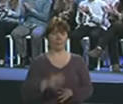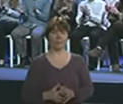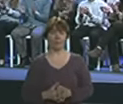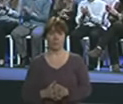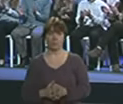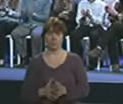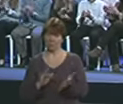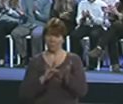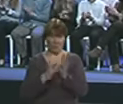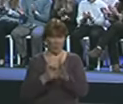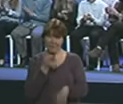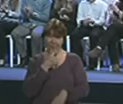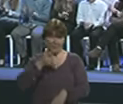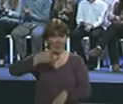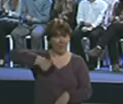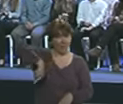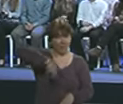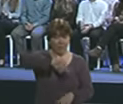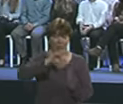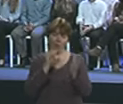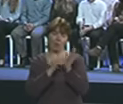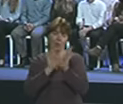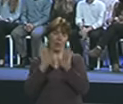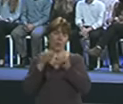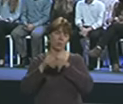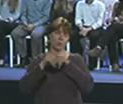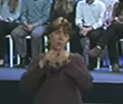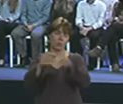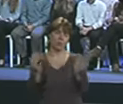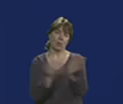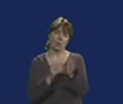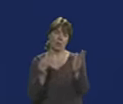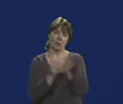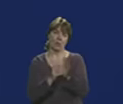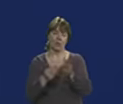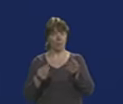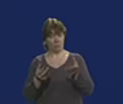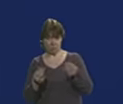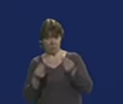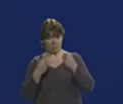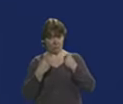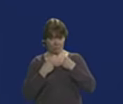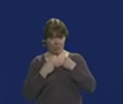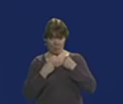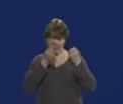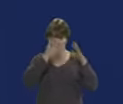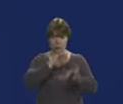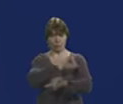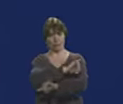Tout est employé et tout continuera ainsi. Mais rien ne pourra nous